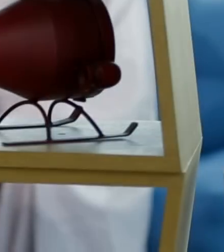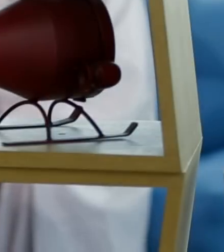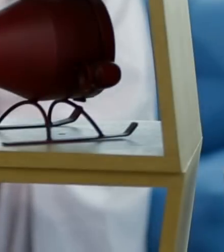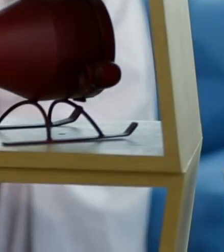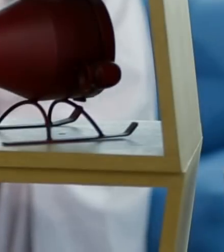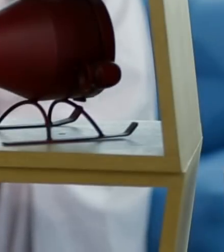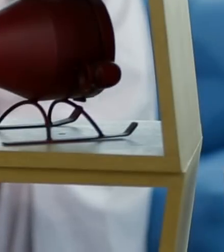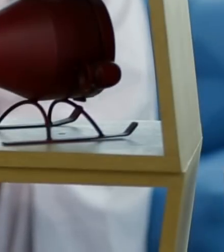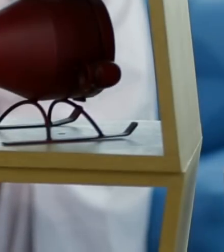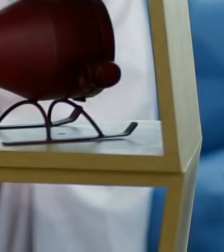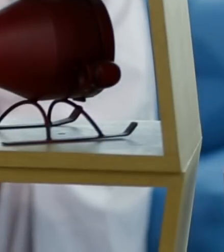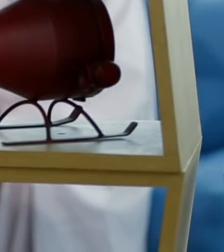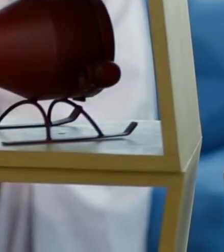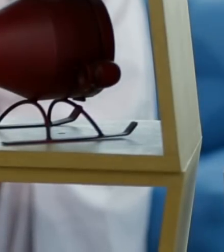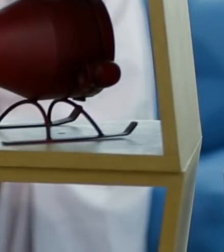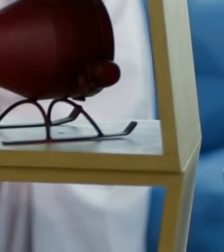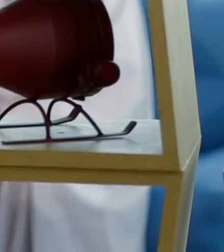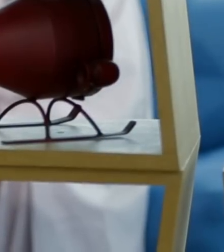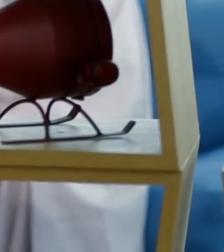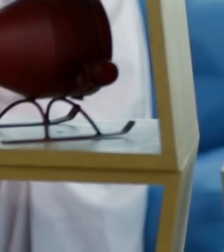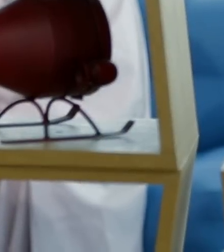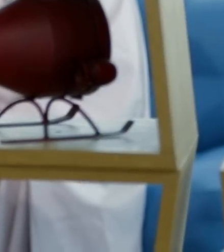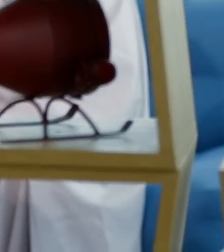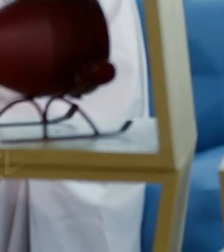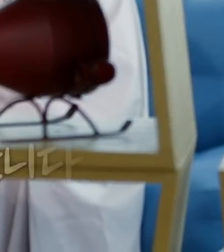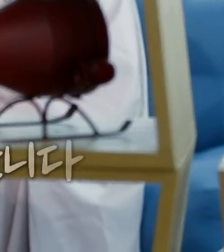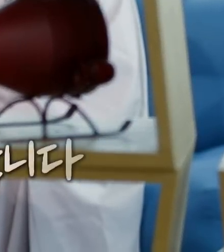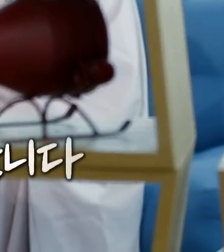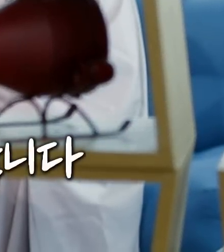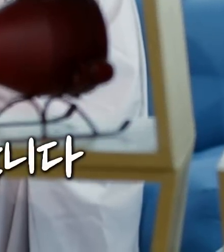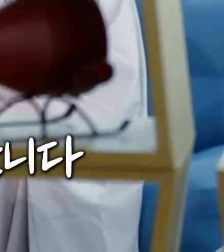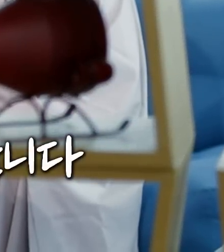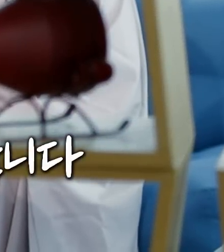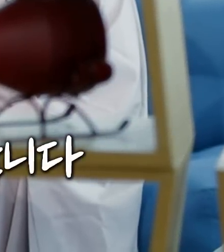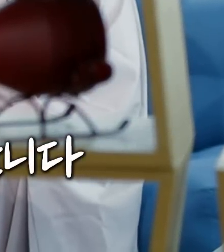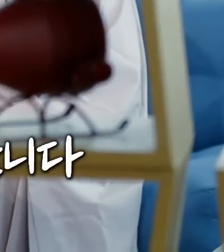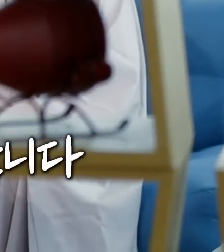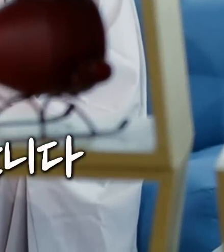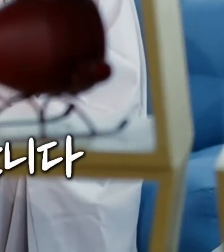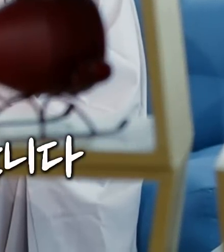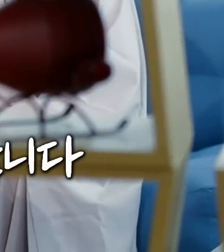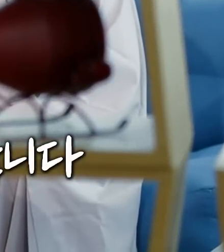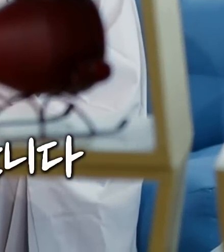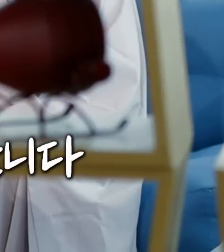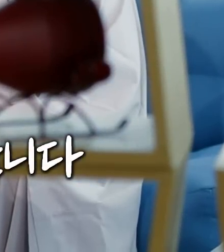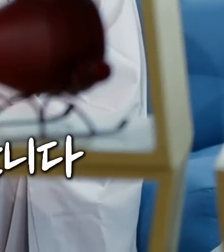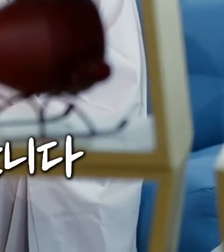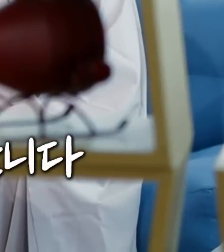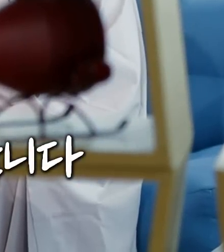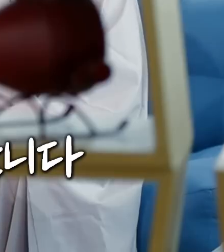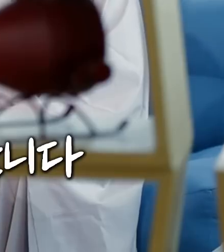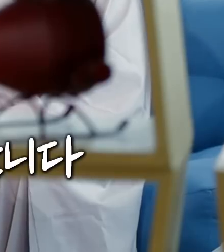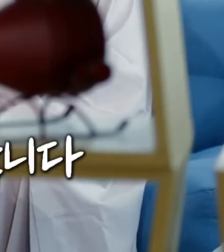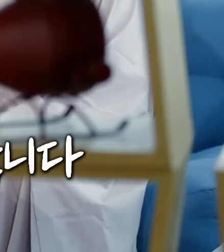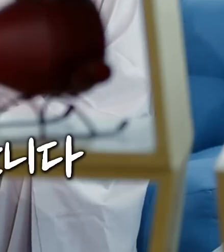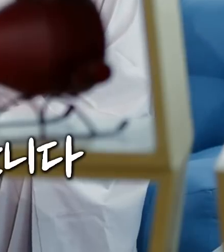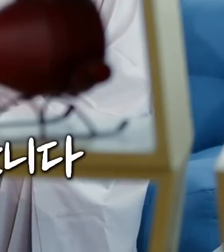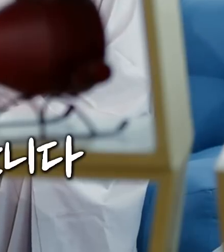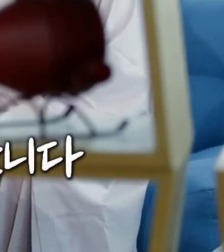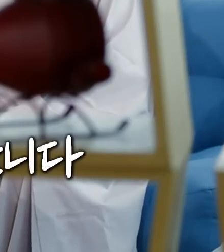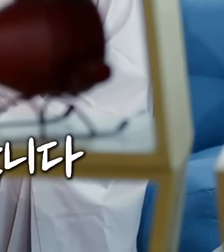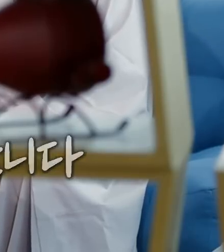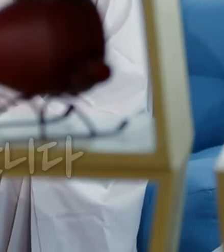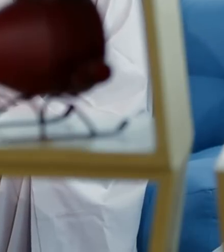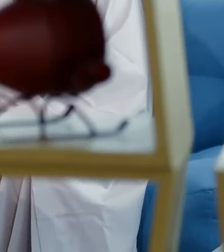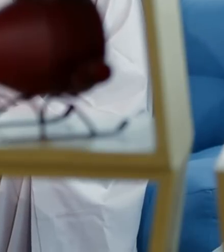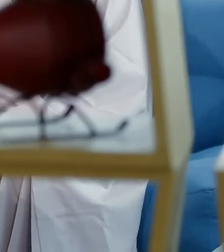예 우리 어머님 이렇게 소중한 편집 보내주셔서 너무나 고맙고 감사합니다네